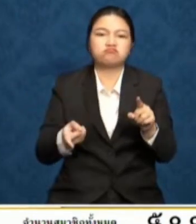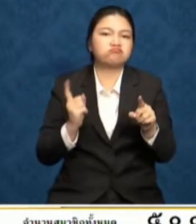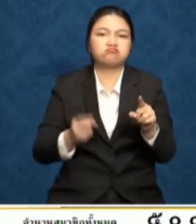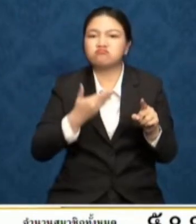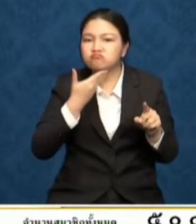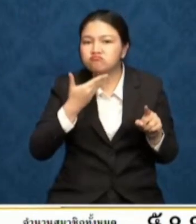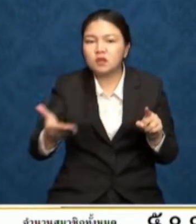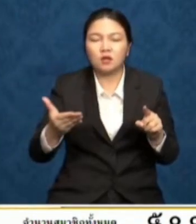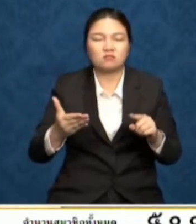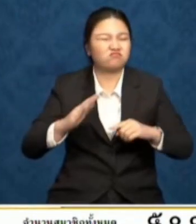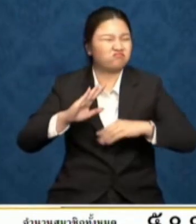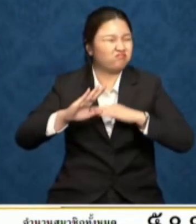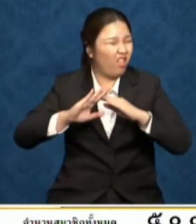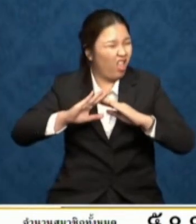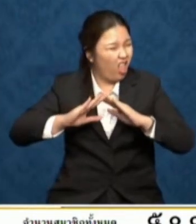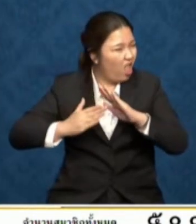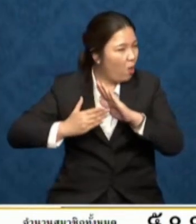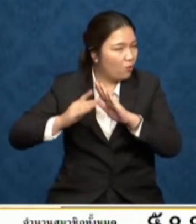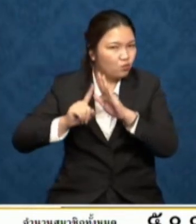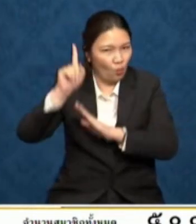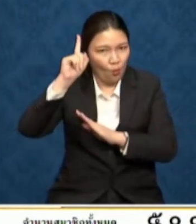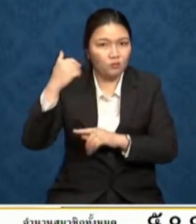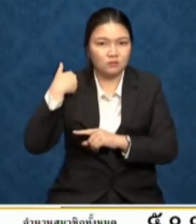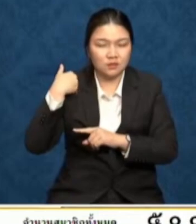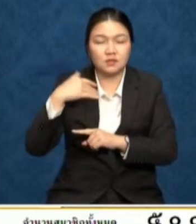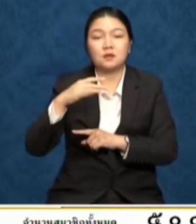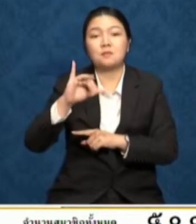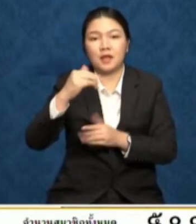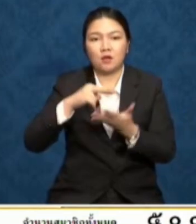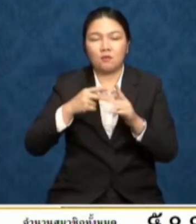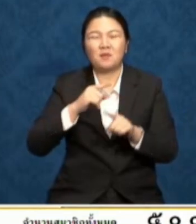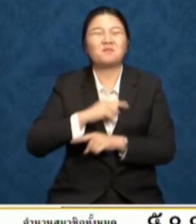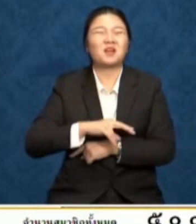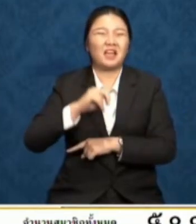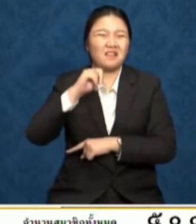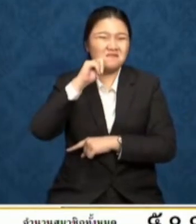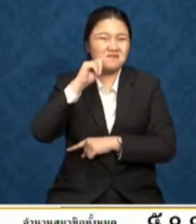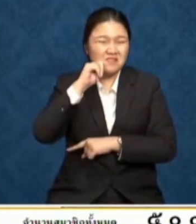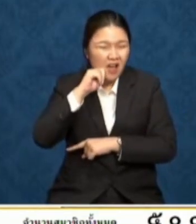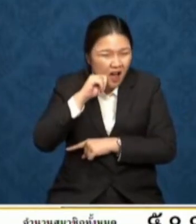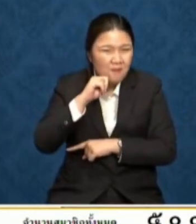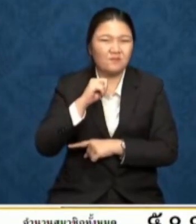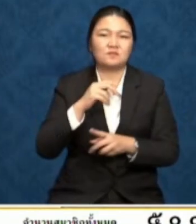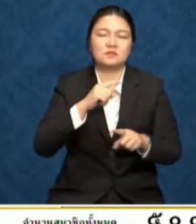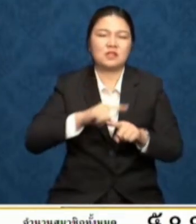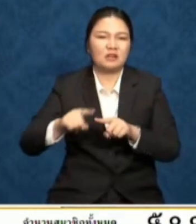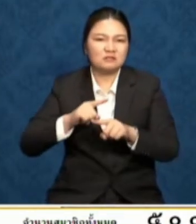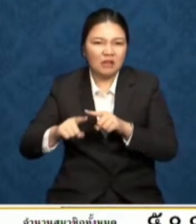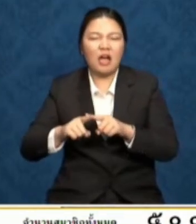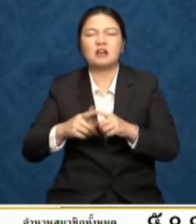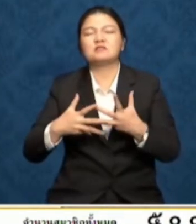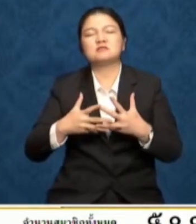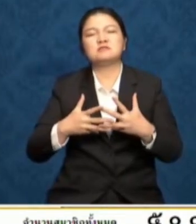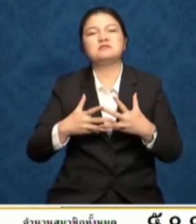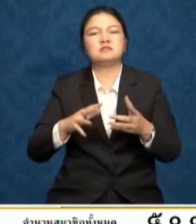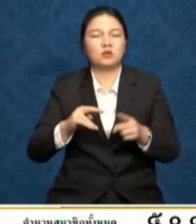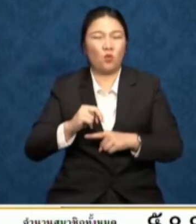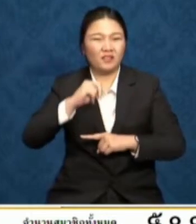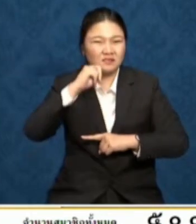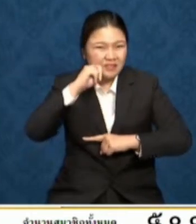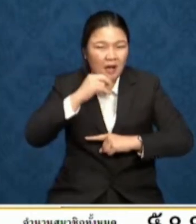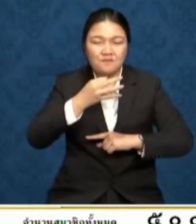พน้ประชาชนยนเรื่องของการขาดแลนน้การแก่งแ่ง ใช้ทพยากร และารระดับน้ำ sindu